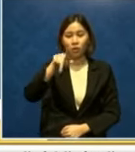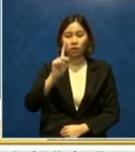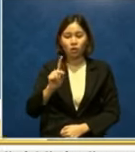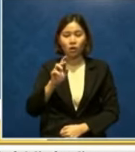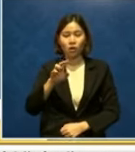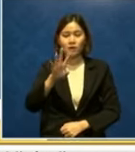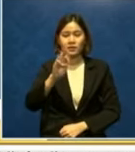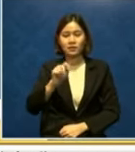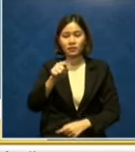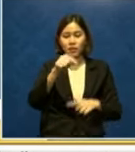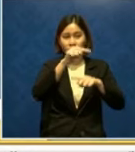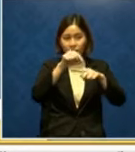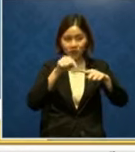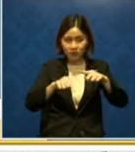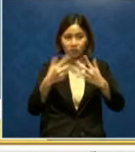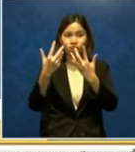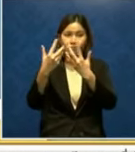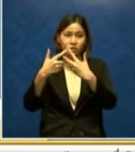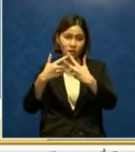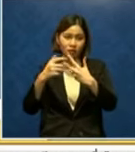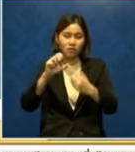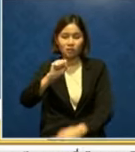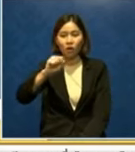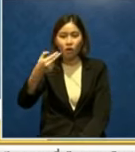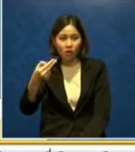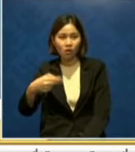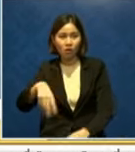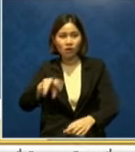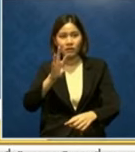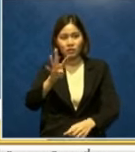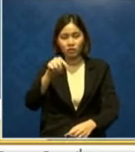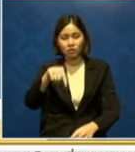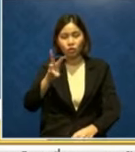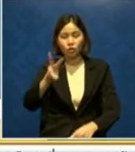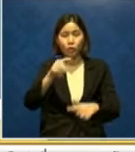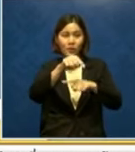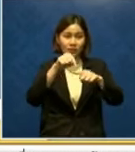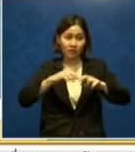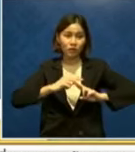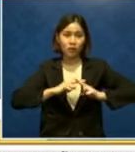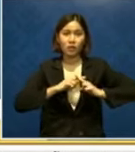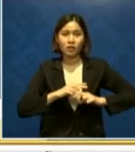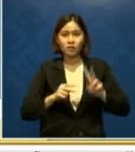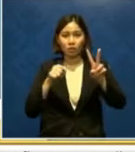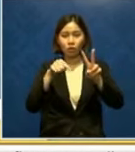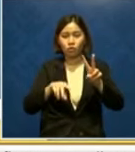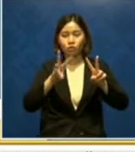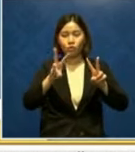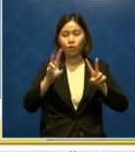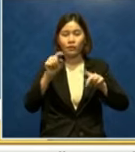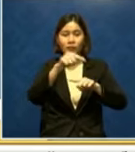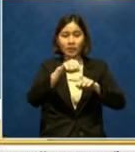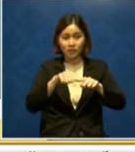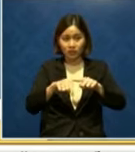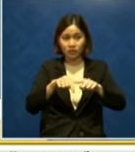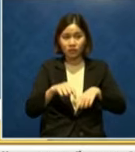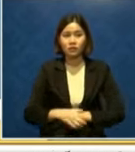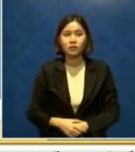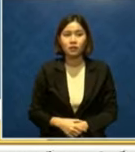41%นิคมสหกรณ์ 4.6นิคมสร้างตนเอง 2.6%ที่ราชภ